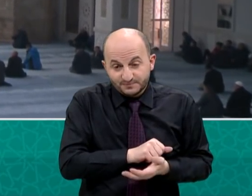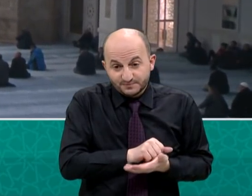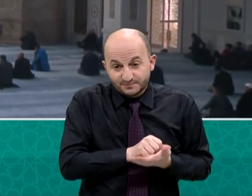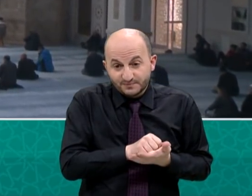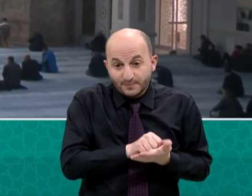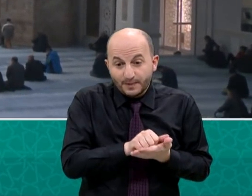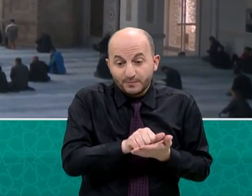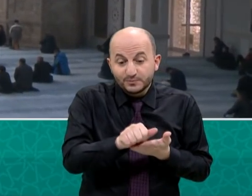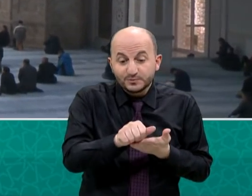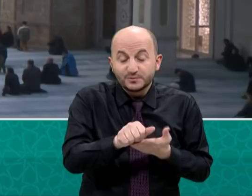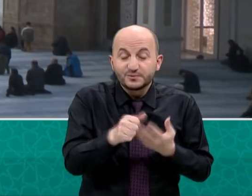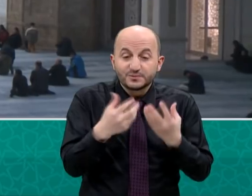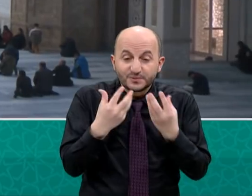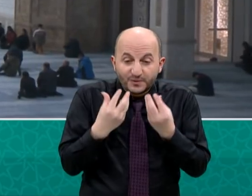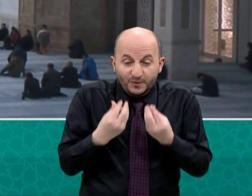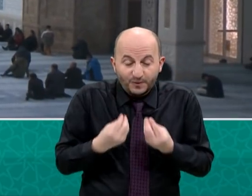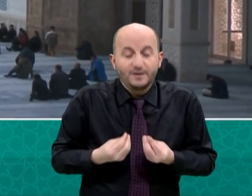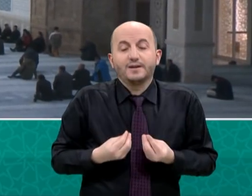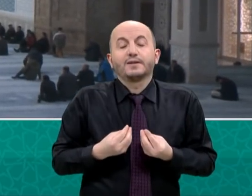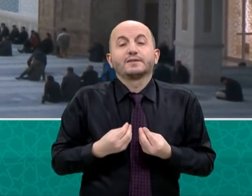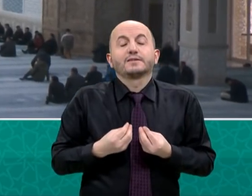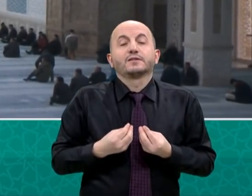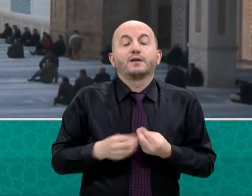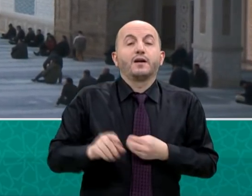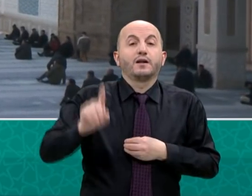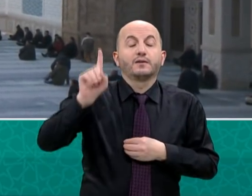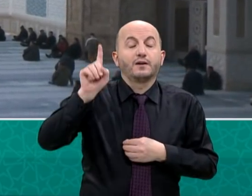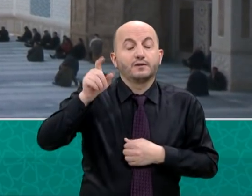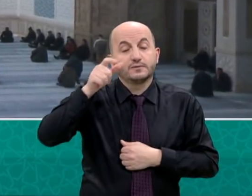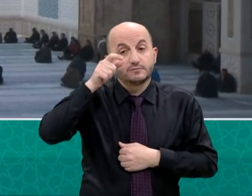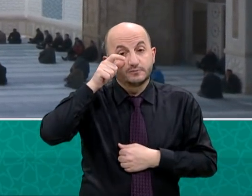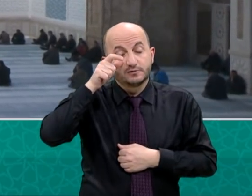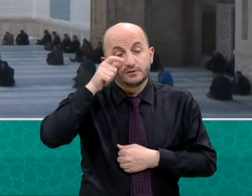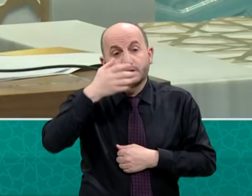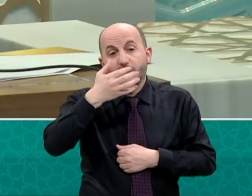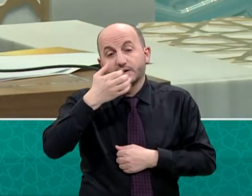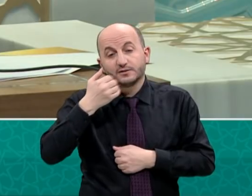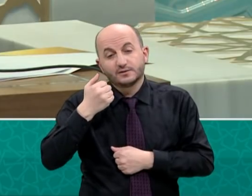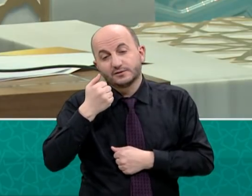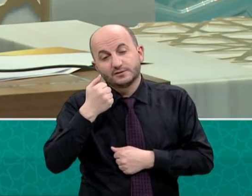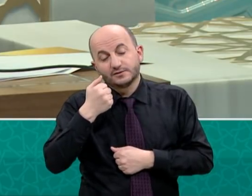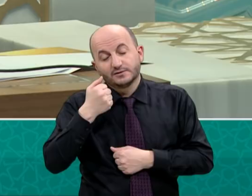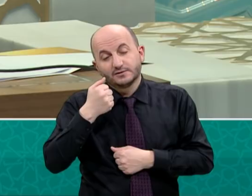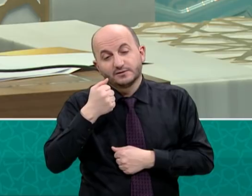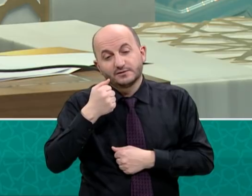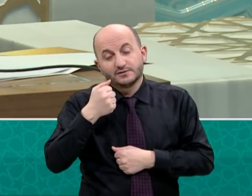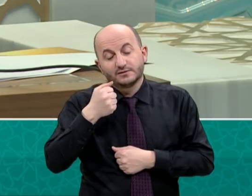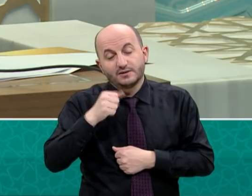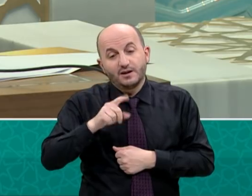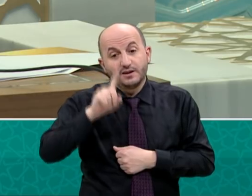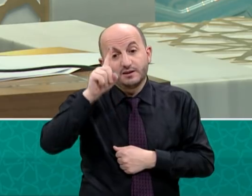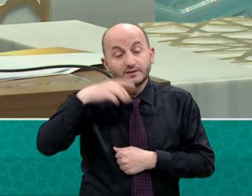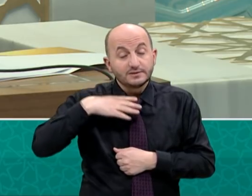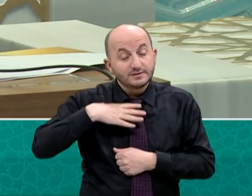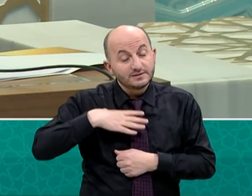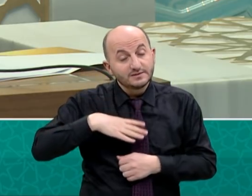bizi bütün olarak Cenab-ı Hakk'ın dikkate aldığını ve bizim de bu Allah'ın